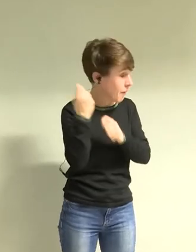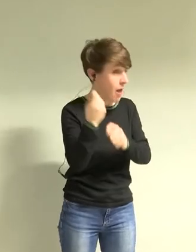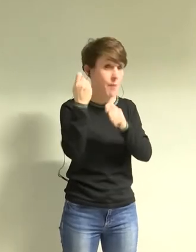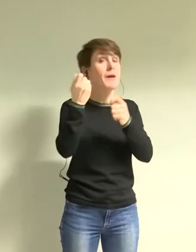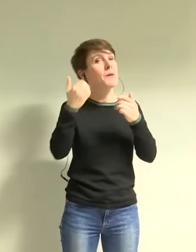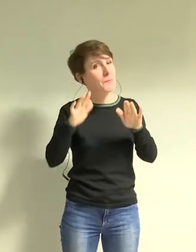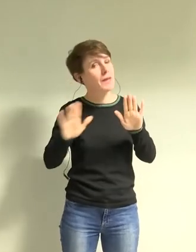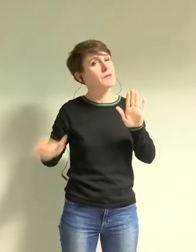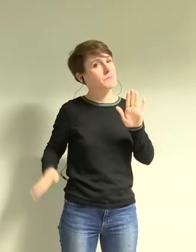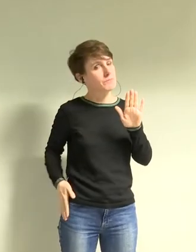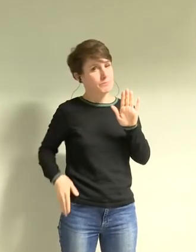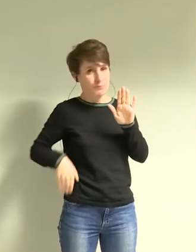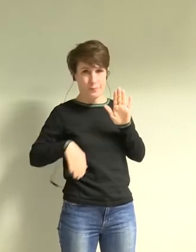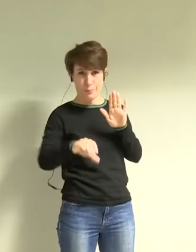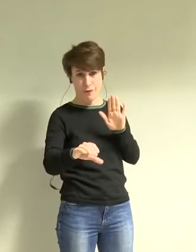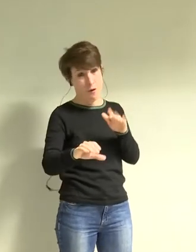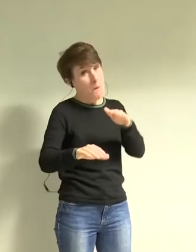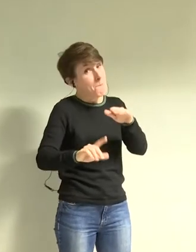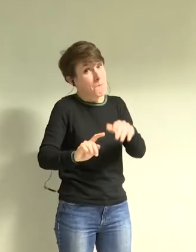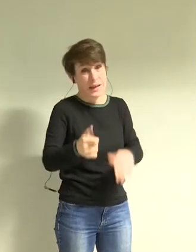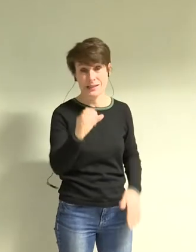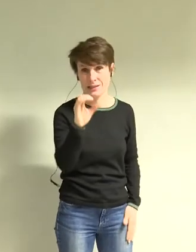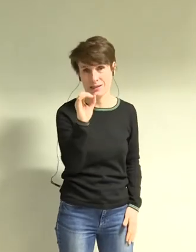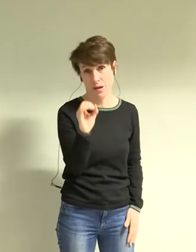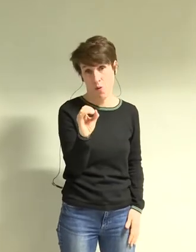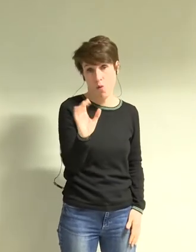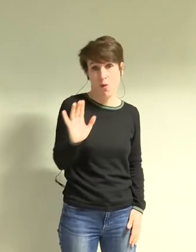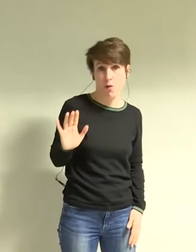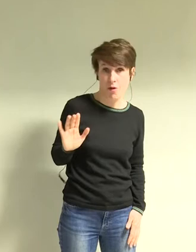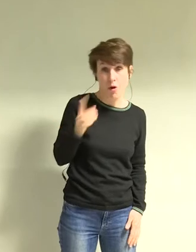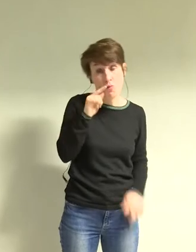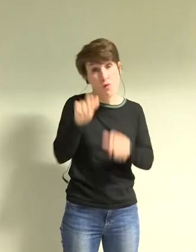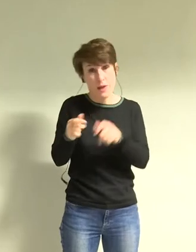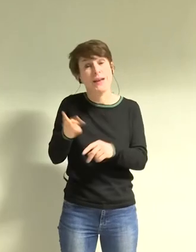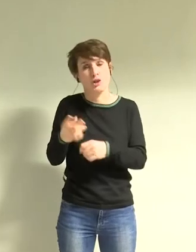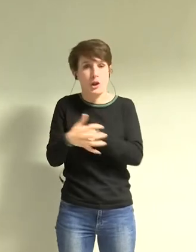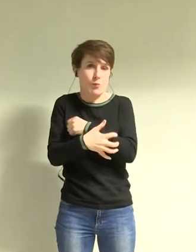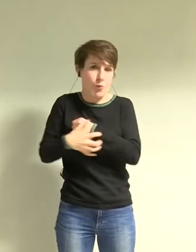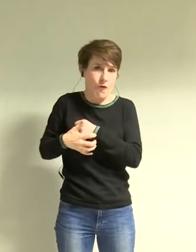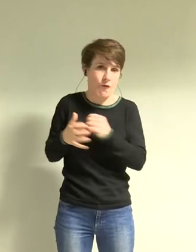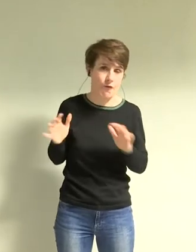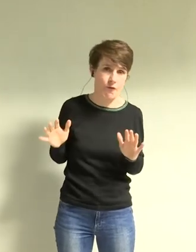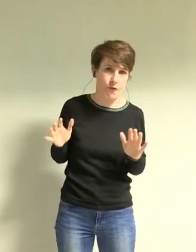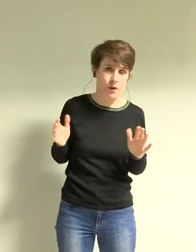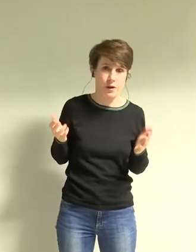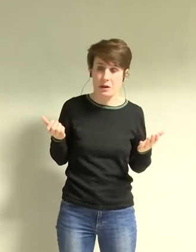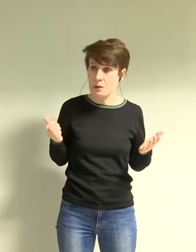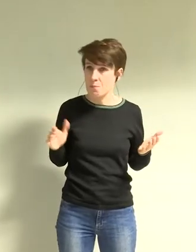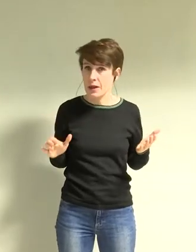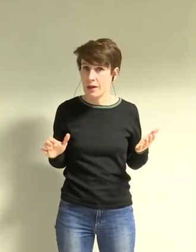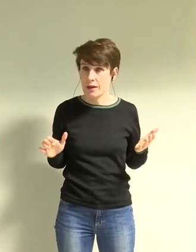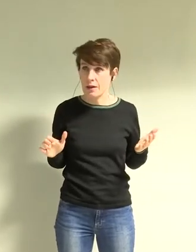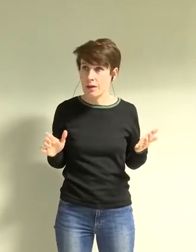qui s'approcheront de 2,0 pour les personnes les plus nécessiteuses méo qui même pour les personnes